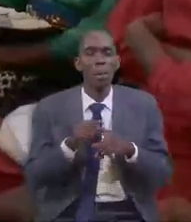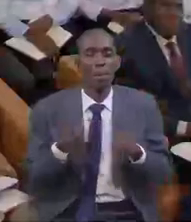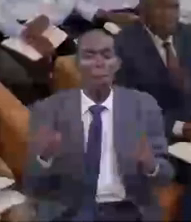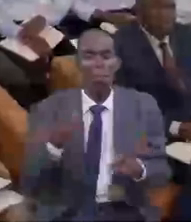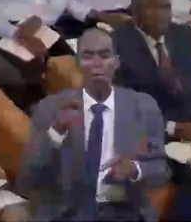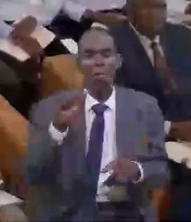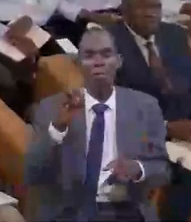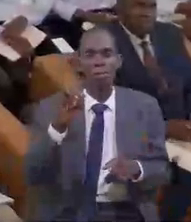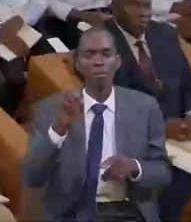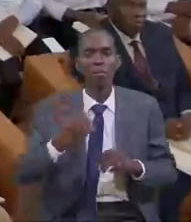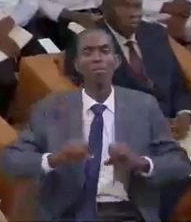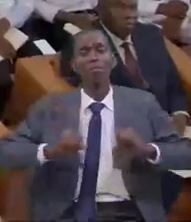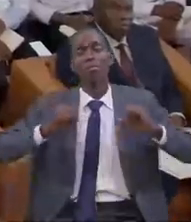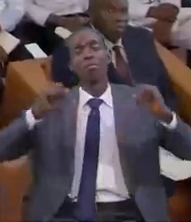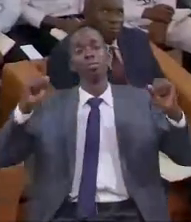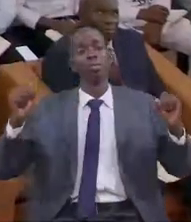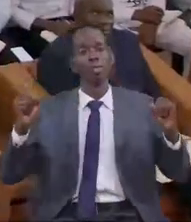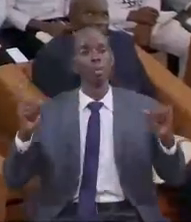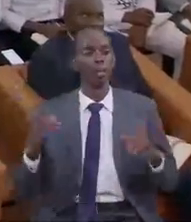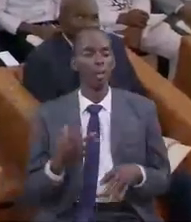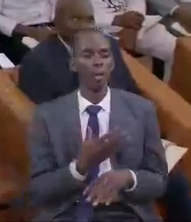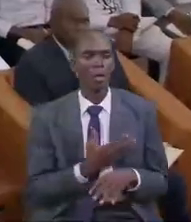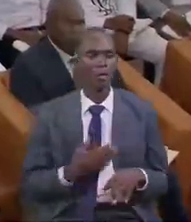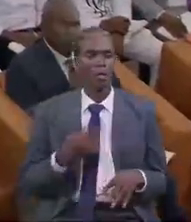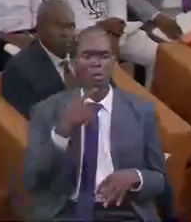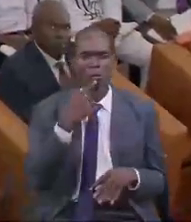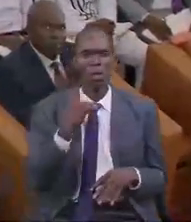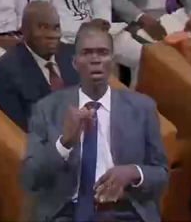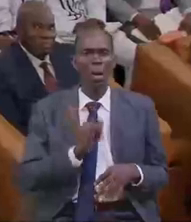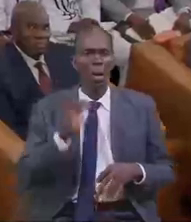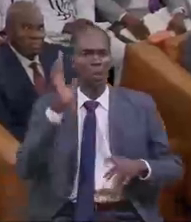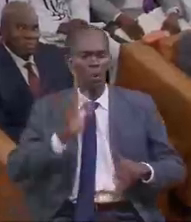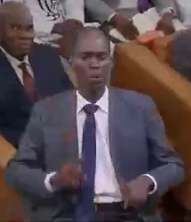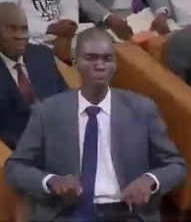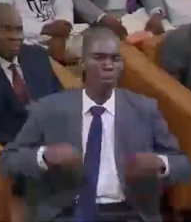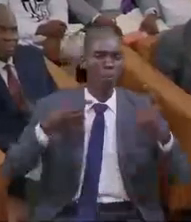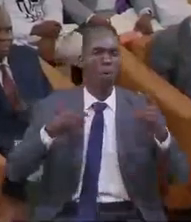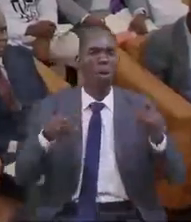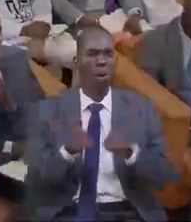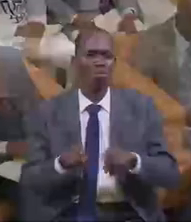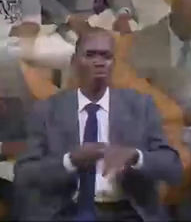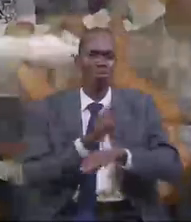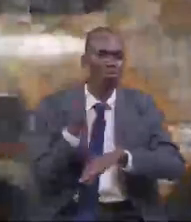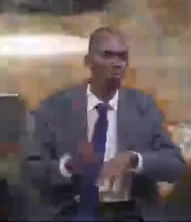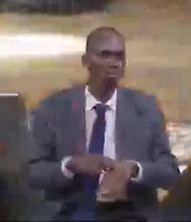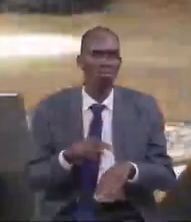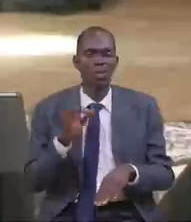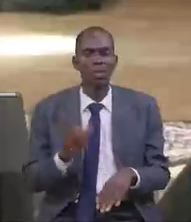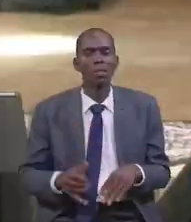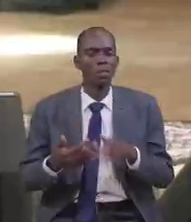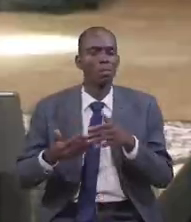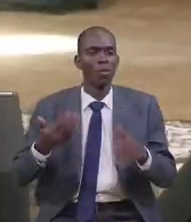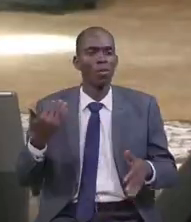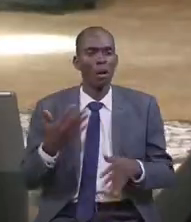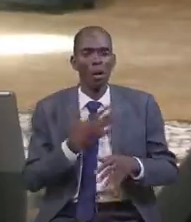Et il se réveilla de son sommeil et dit, je m'en tirerai comme les autres fois et je me